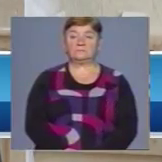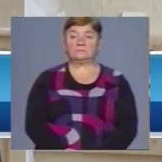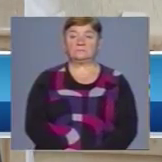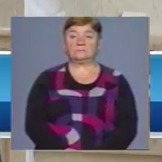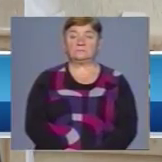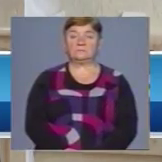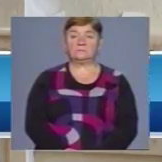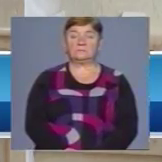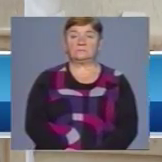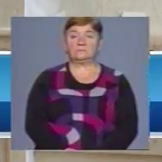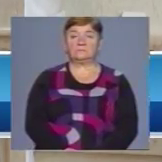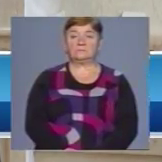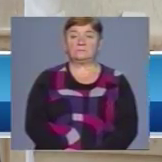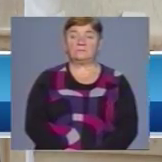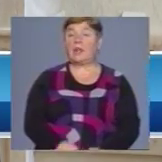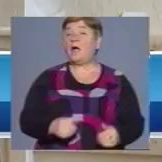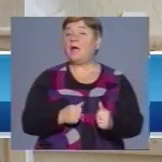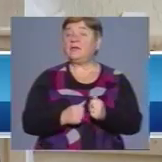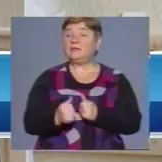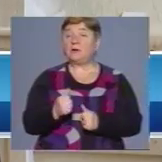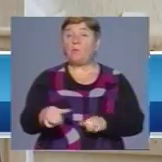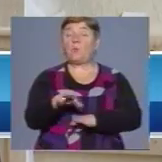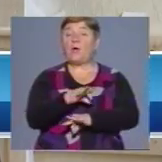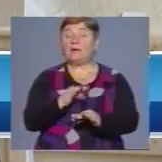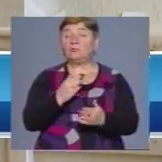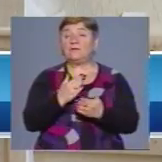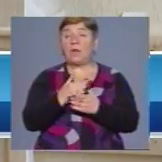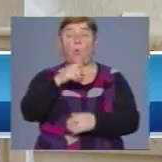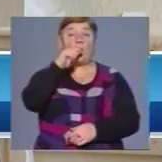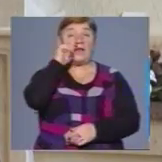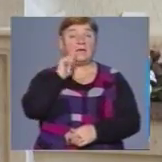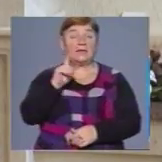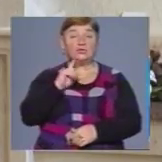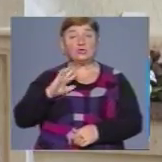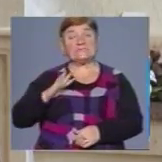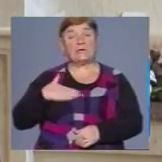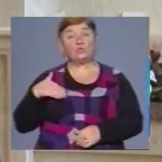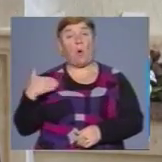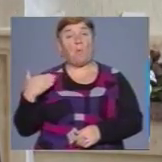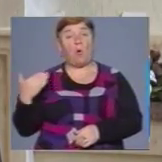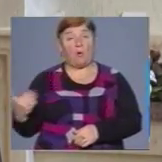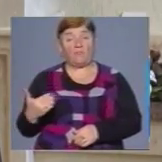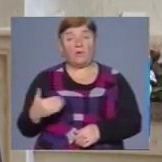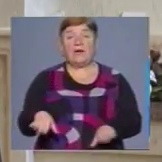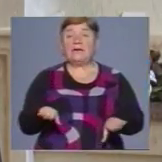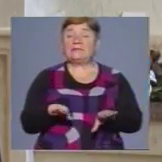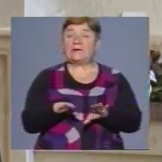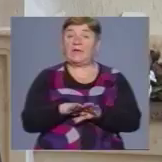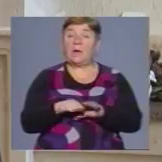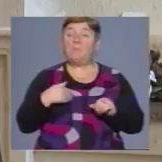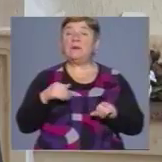Лідерами проєкту є Україна. Ми дуже вдячні, що партнери з нашого боку є бенефіціарами. Ми зможемо